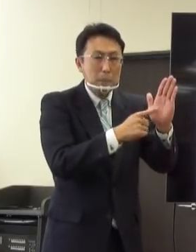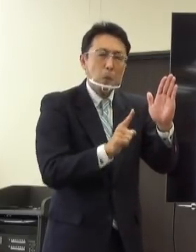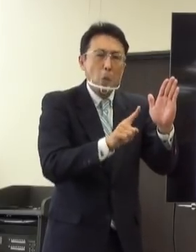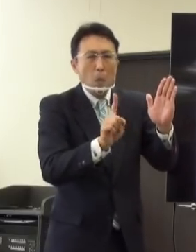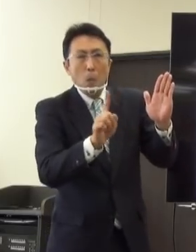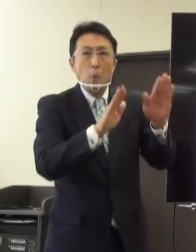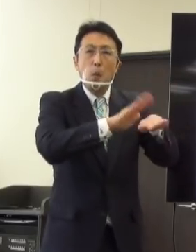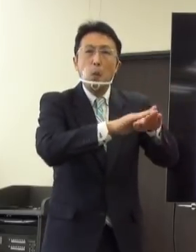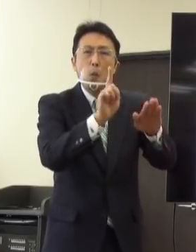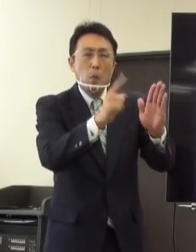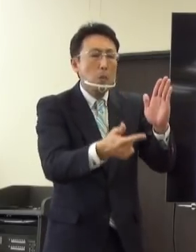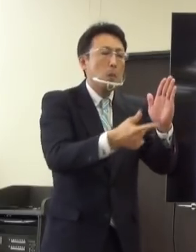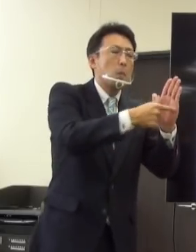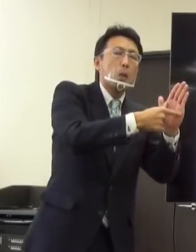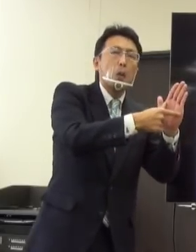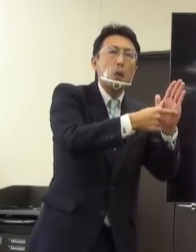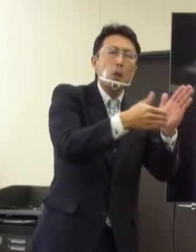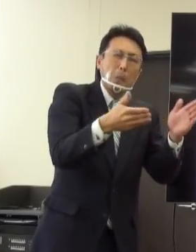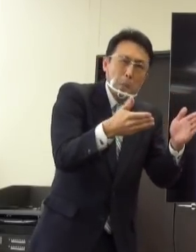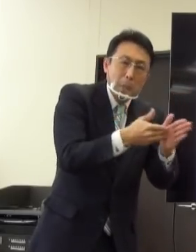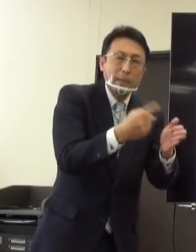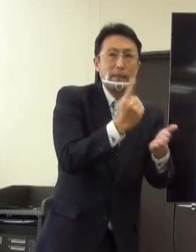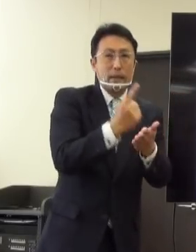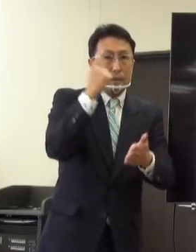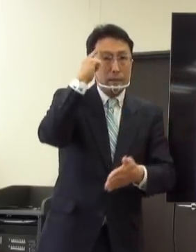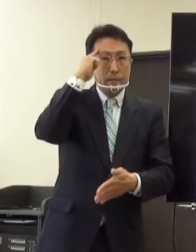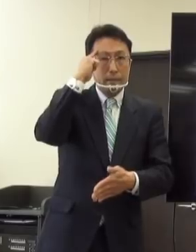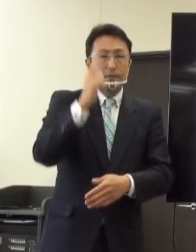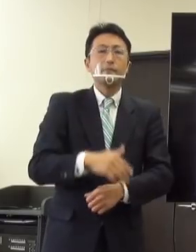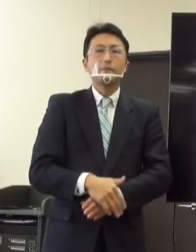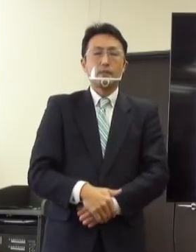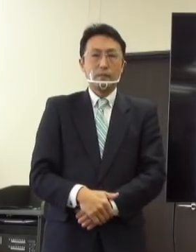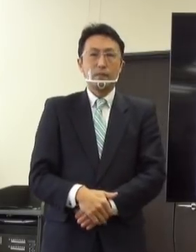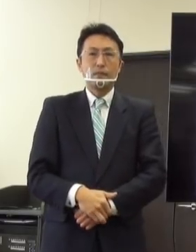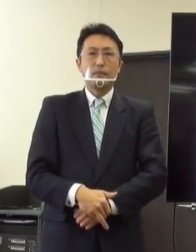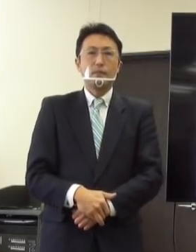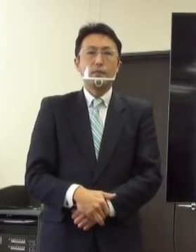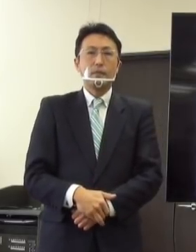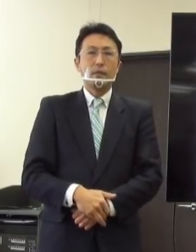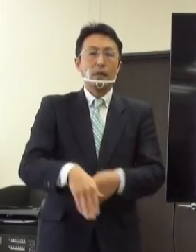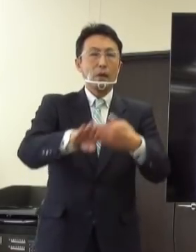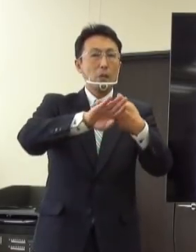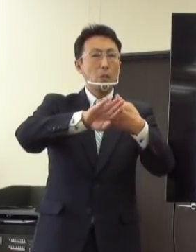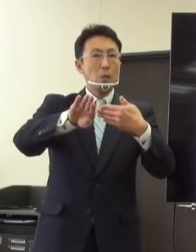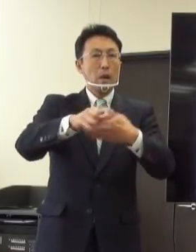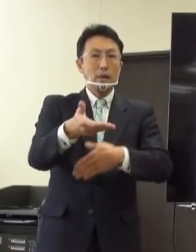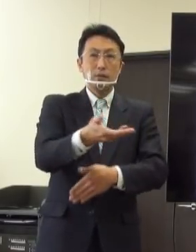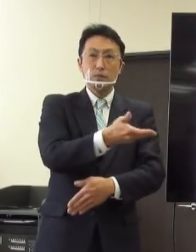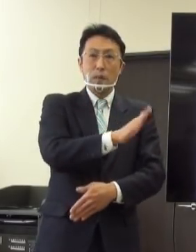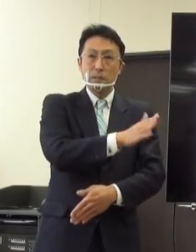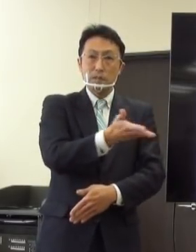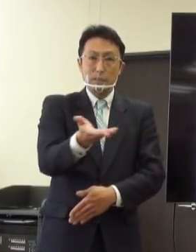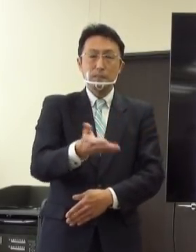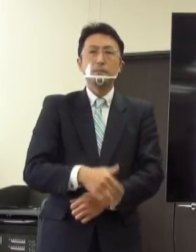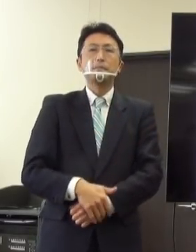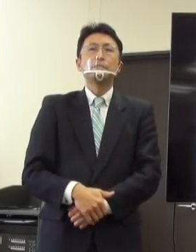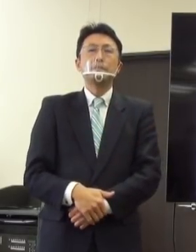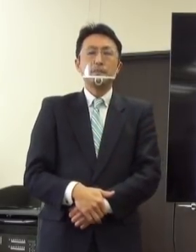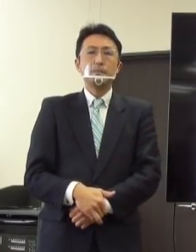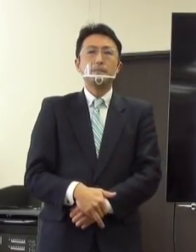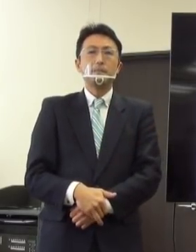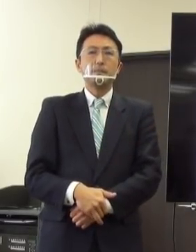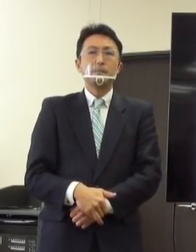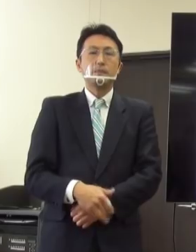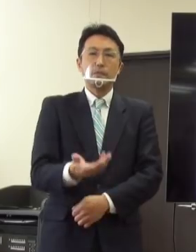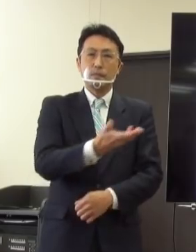い、 はい、よろしいですか。他質問ございますでしょうか。よろしいですか。はい、